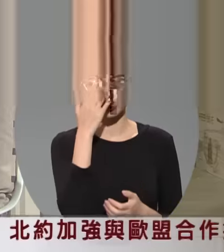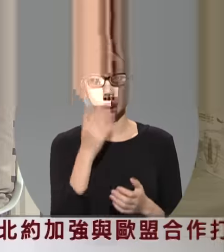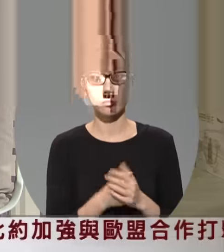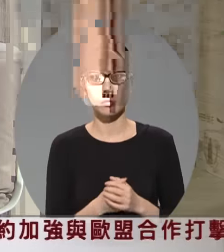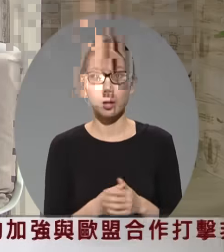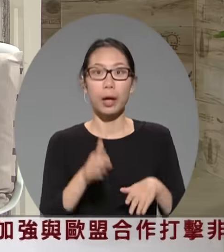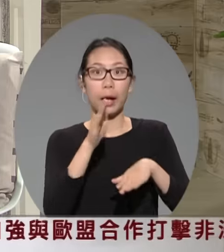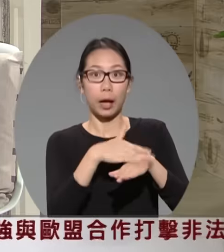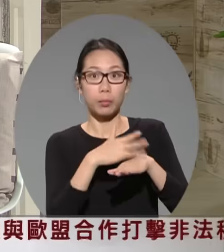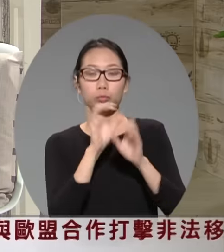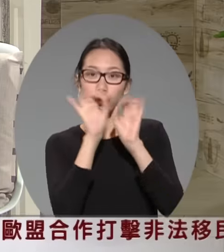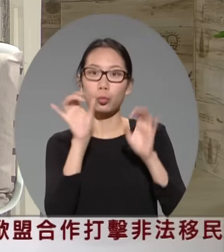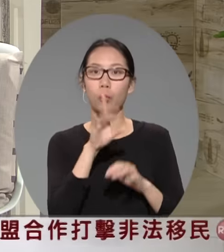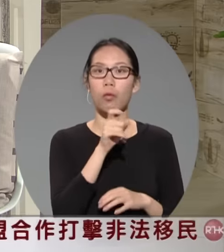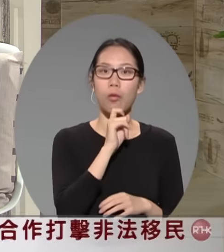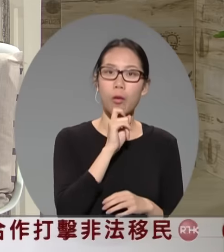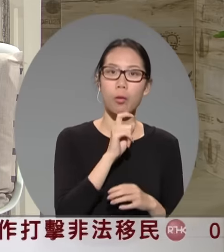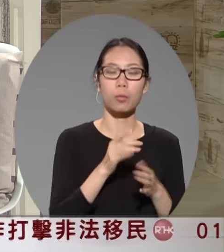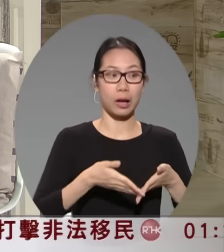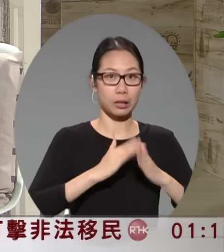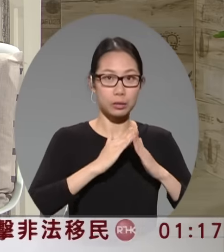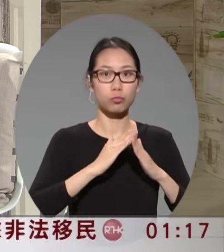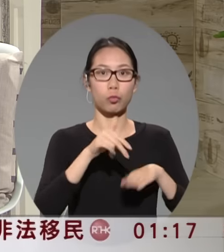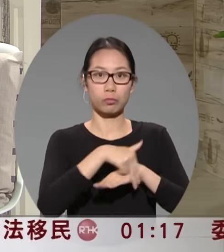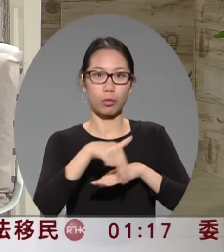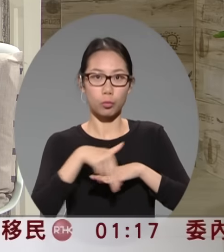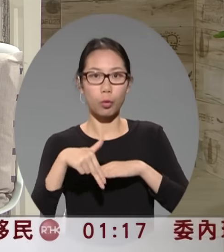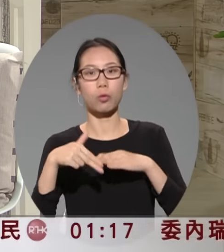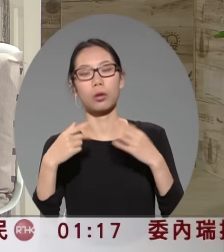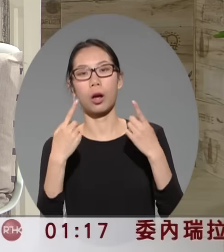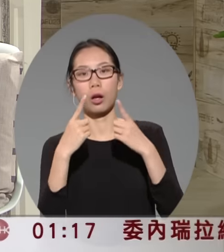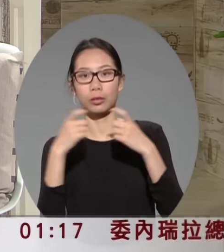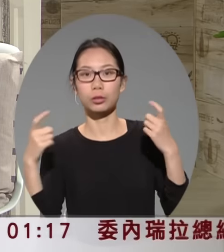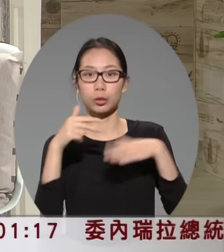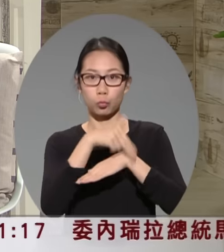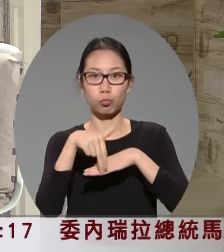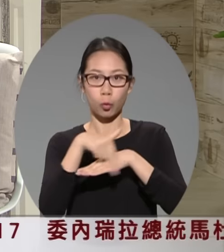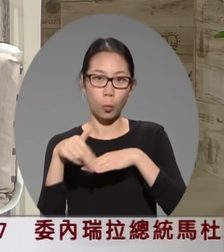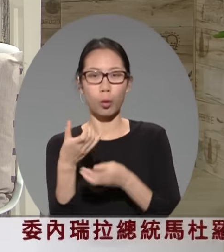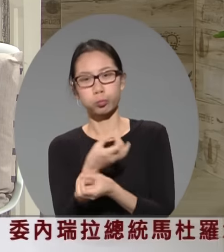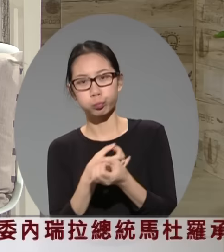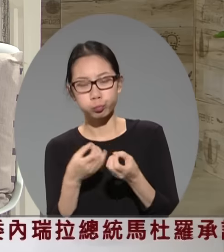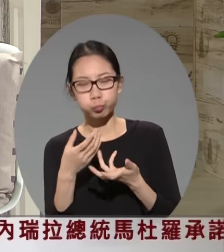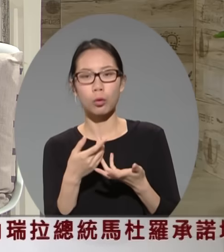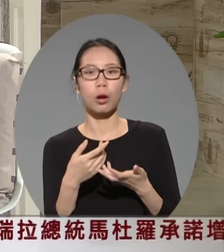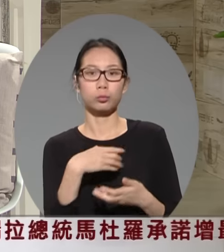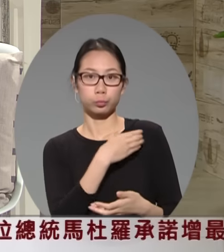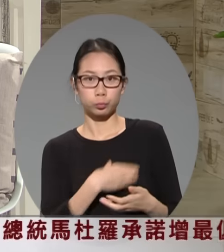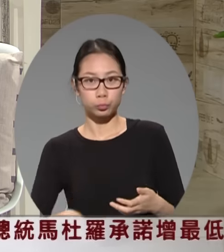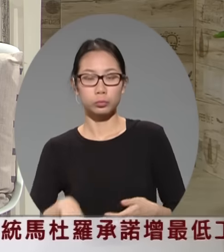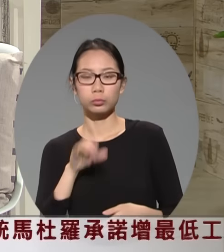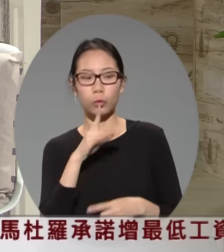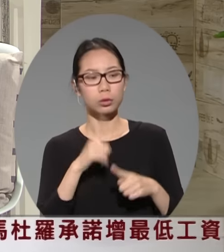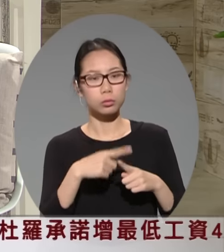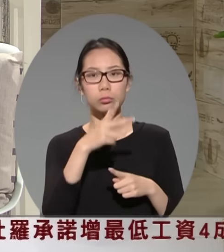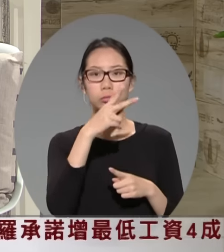剛才報道都有提及到的建築測量都市規劃及園景界立法會議員姚松炎認為，政府是沒有考慮到